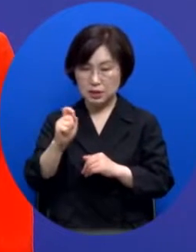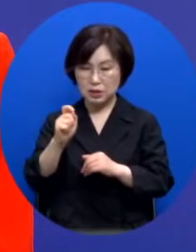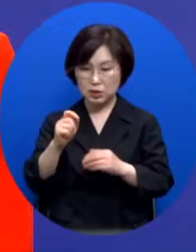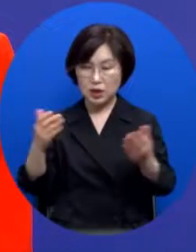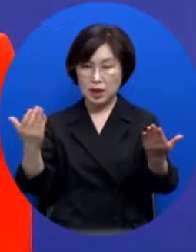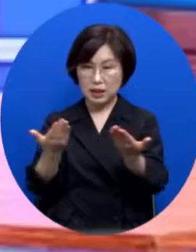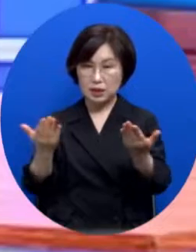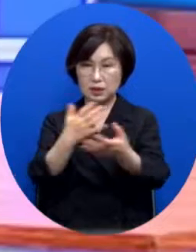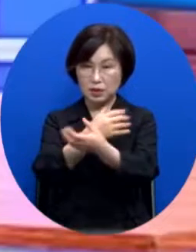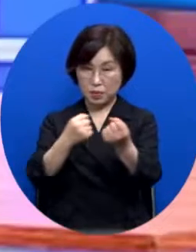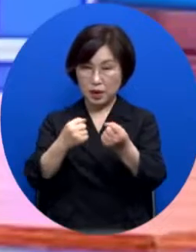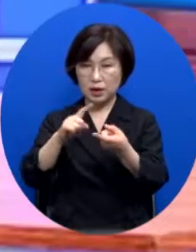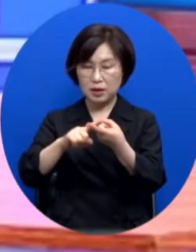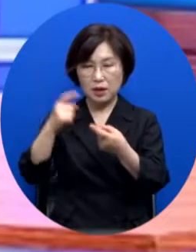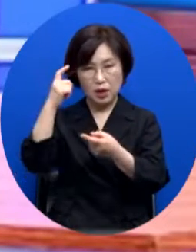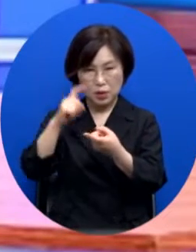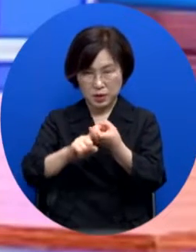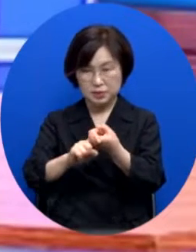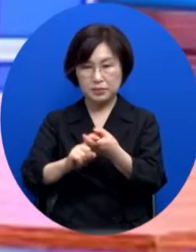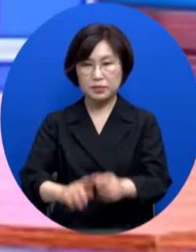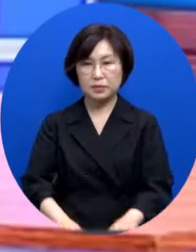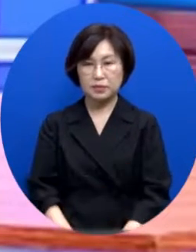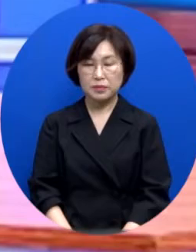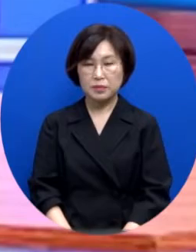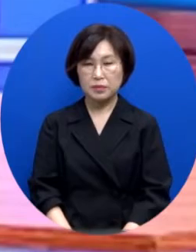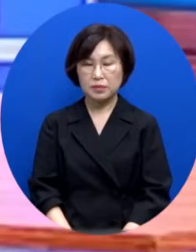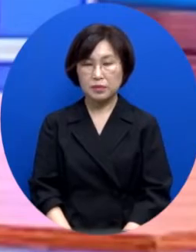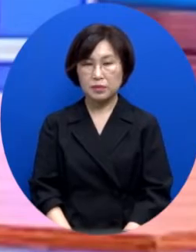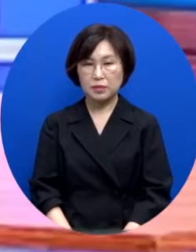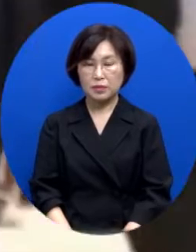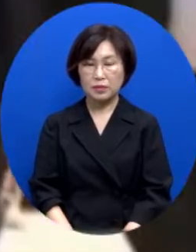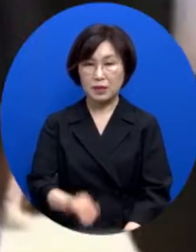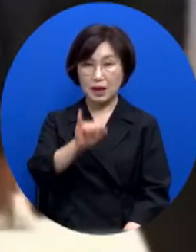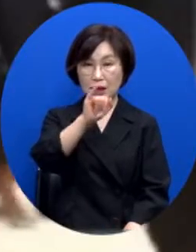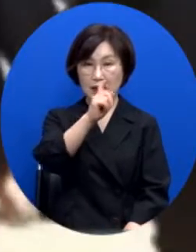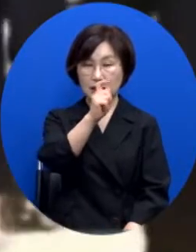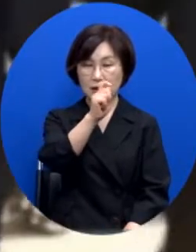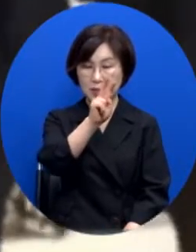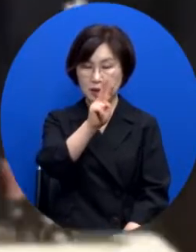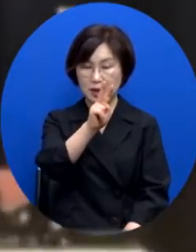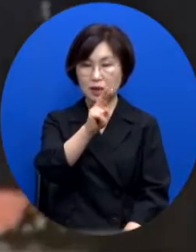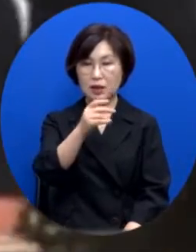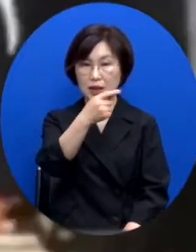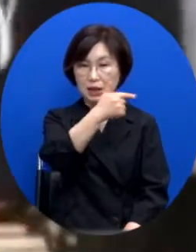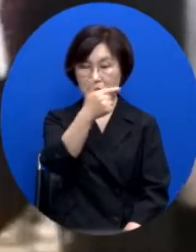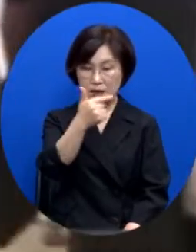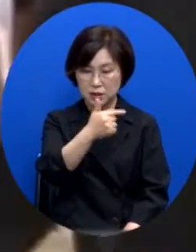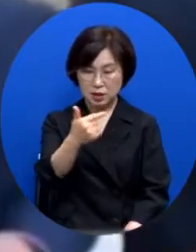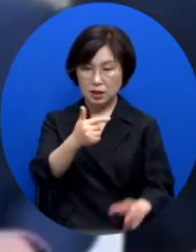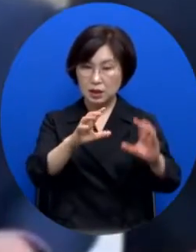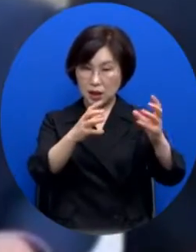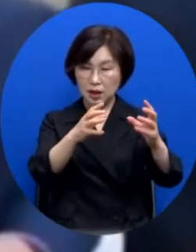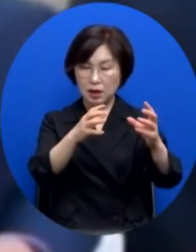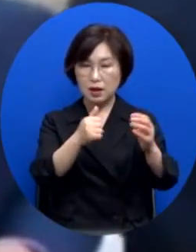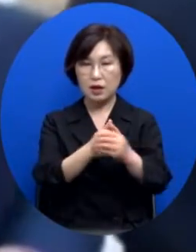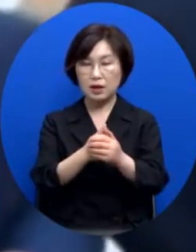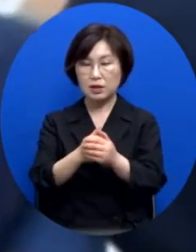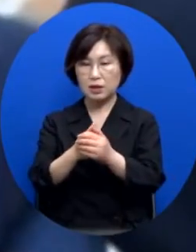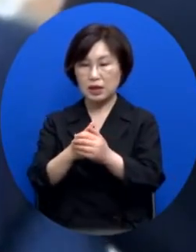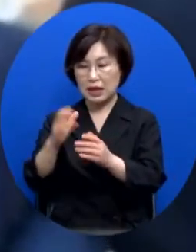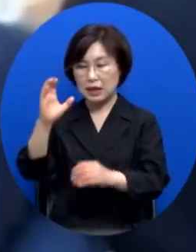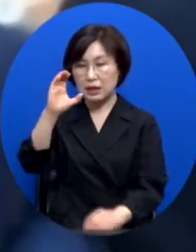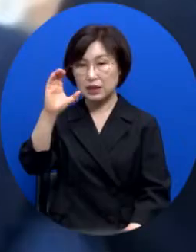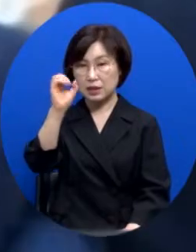있습니다 탄자니아 국영방송 itv 는 대한민국의 cts 가 국립 보건 서관 서 를